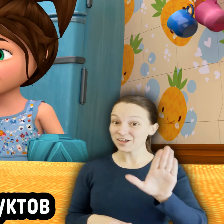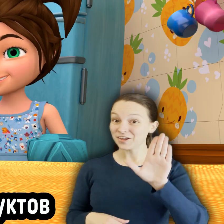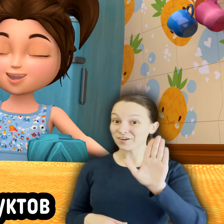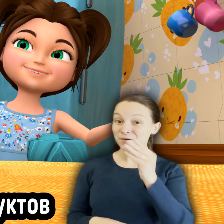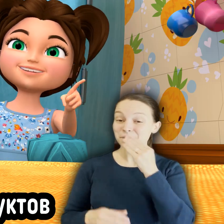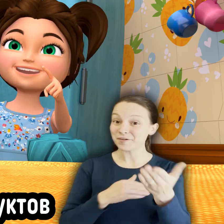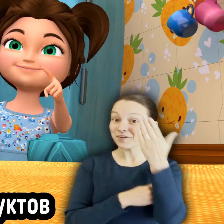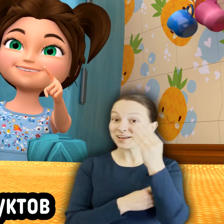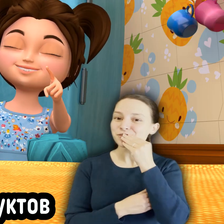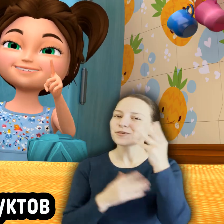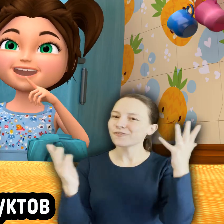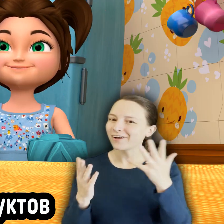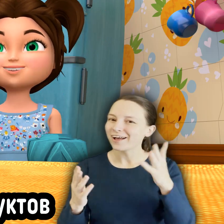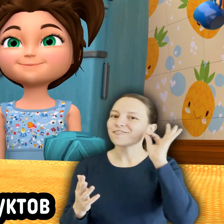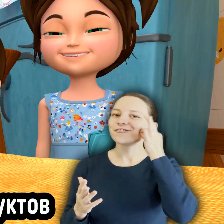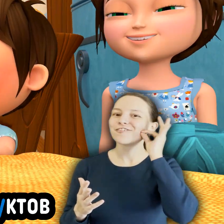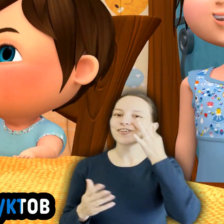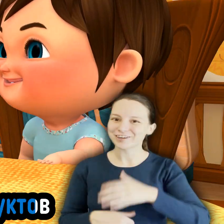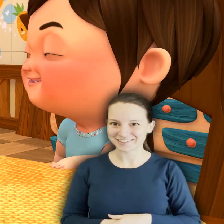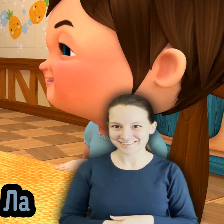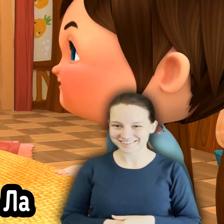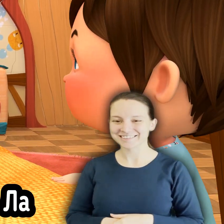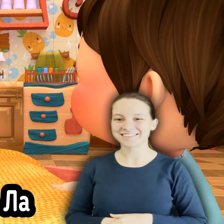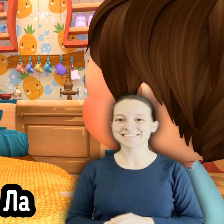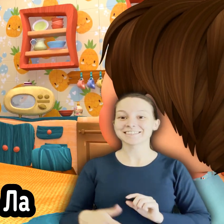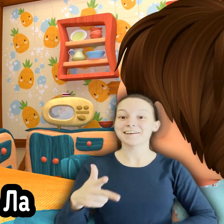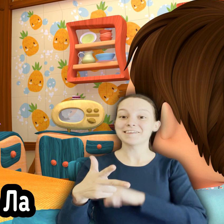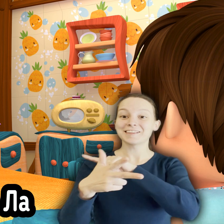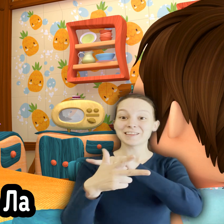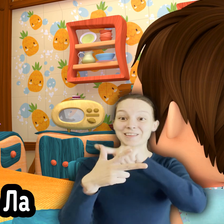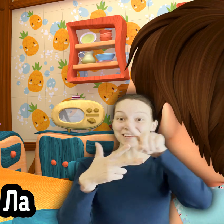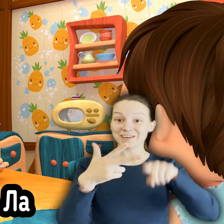Съешь на завтрак пару фруктов.